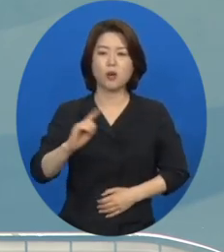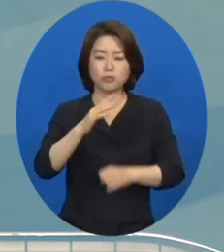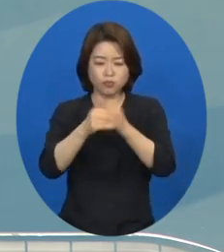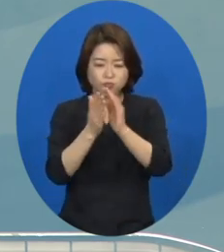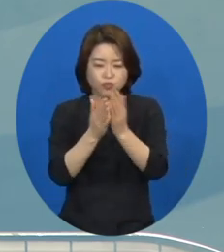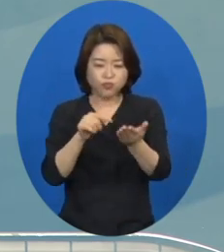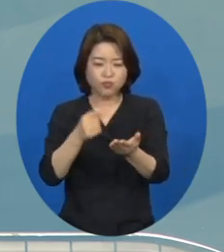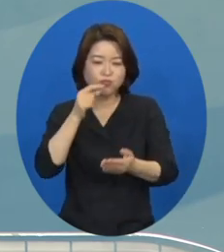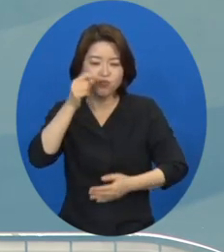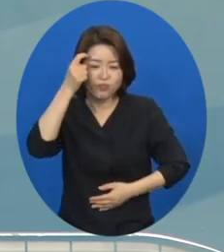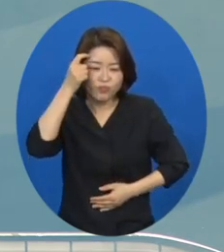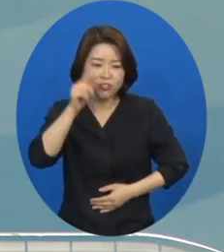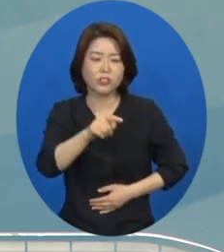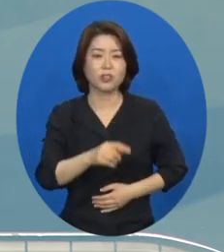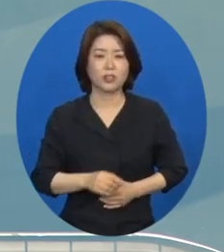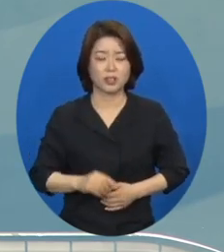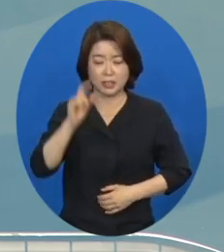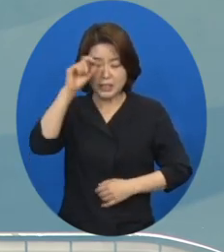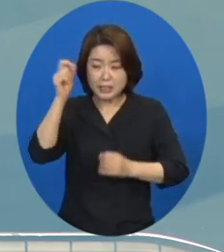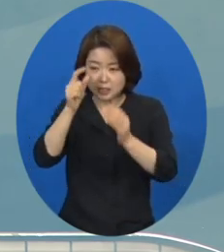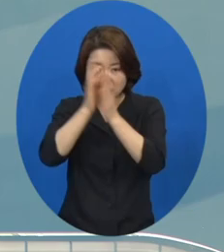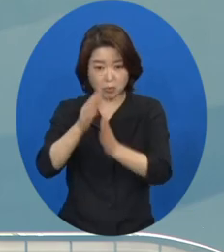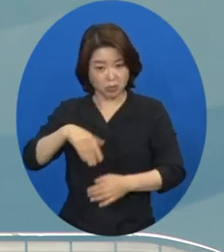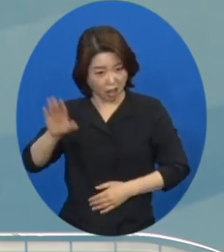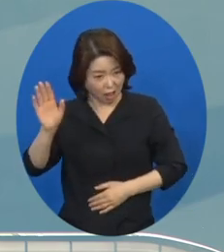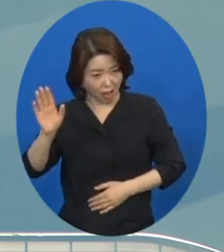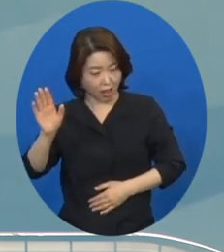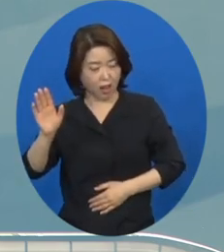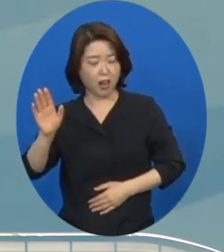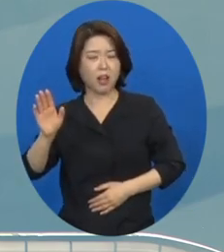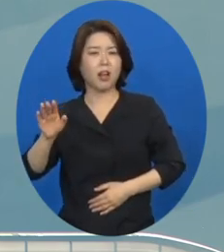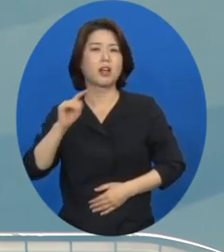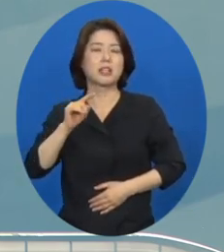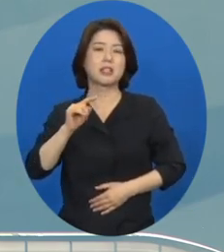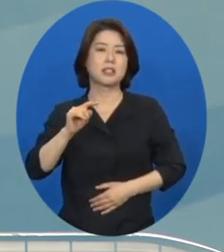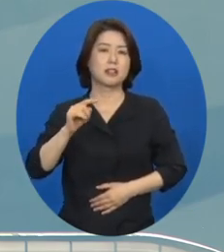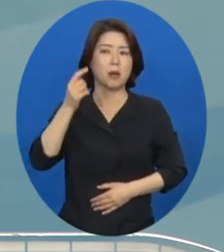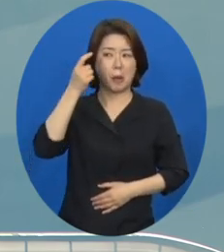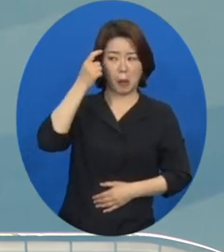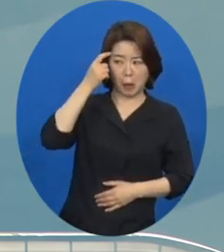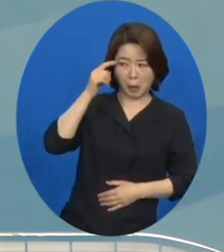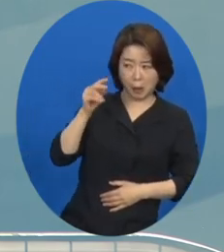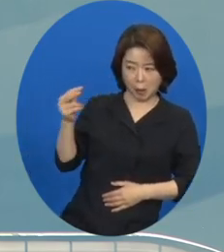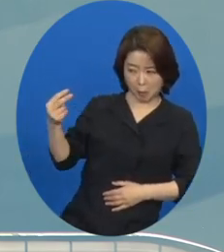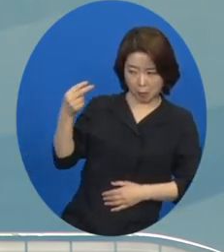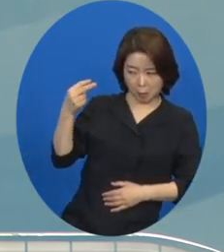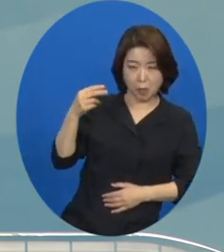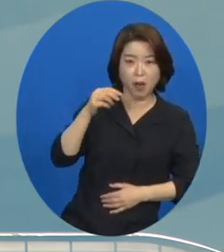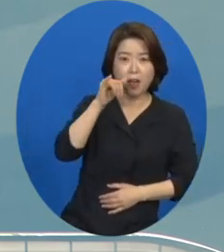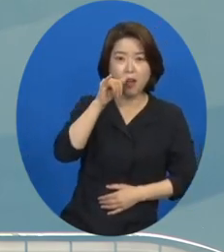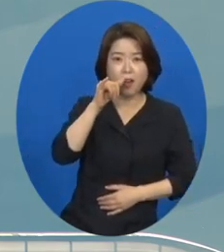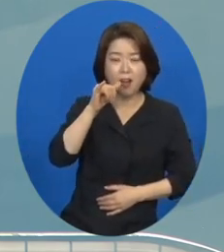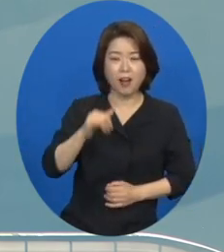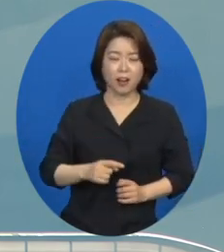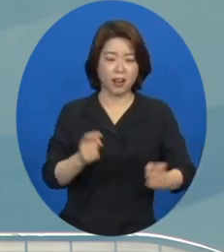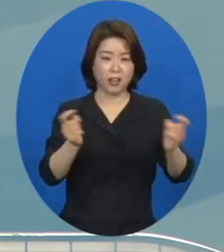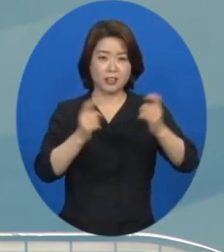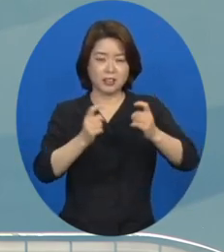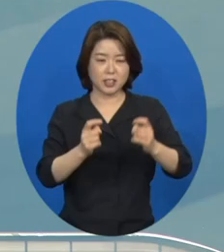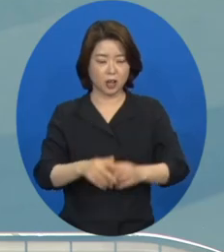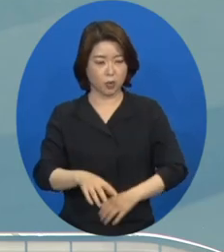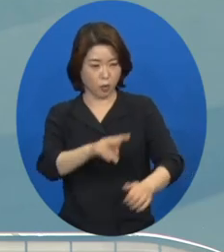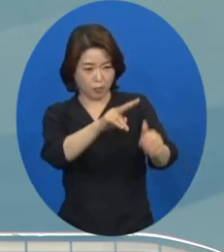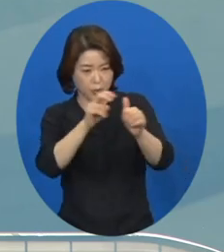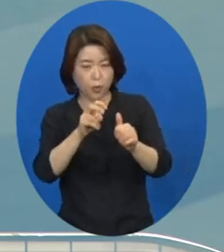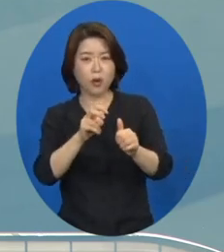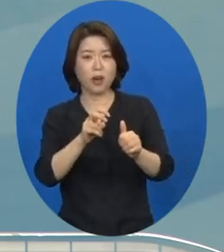큐티야. 아유, 새벽기도는 또 가네. 그게 의식이 되잖아요. 싸우고